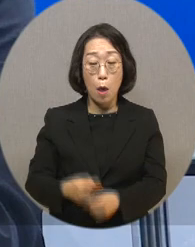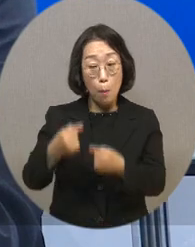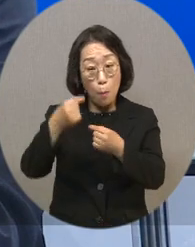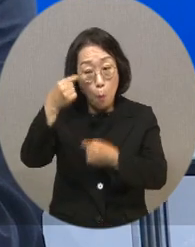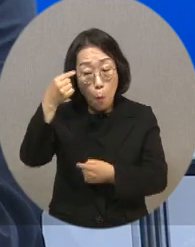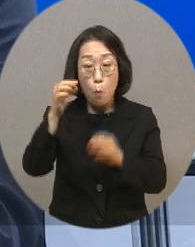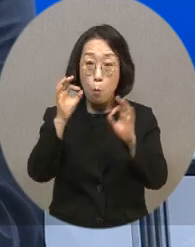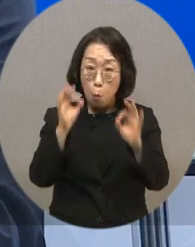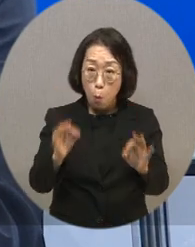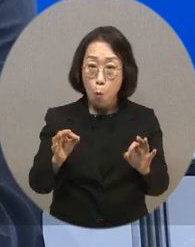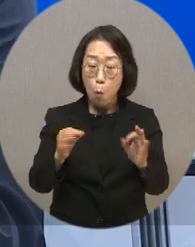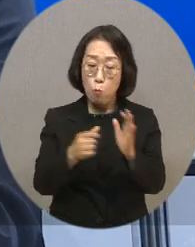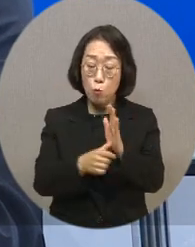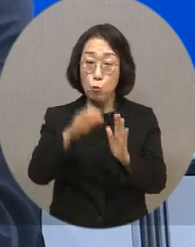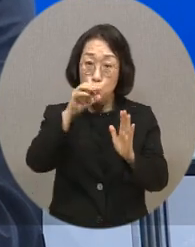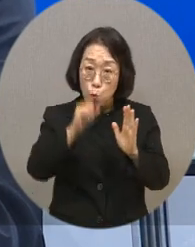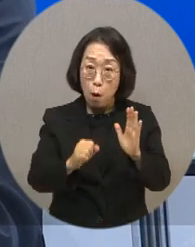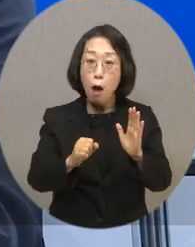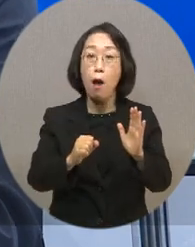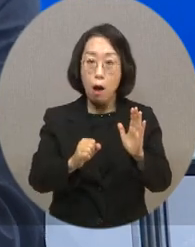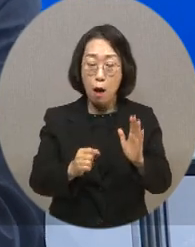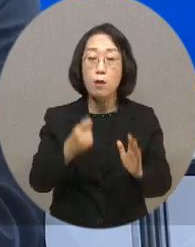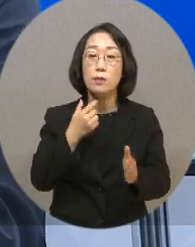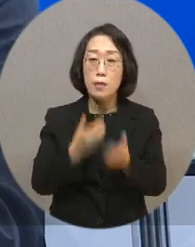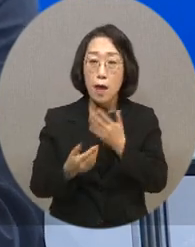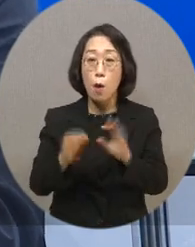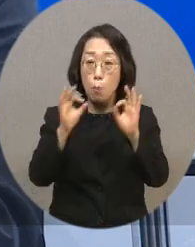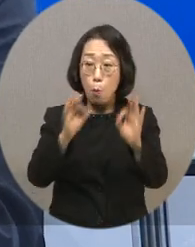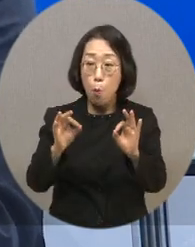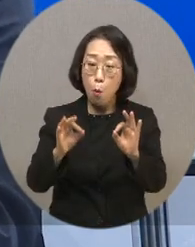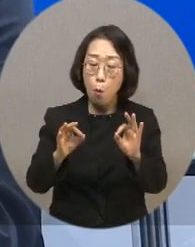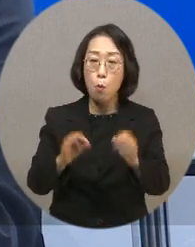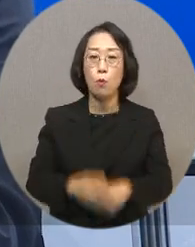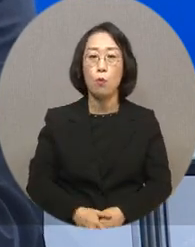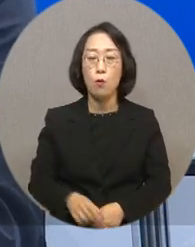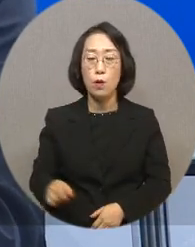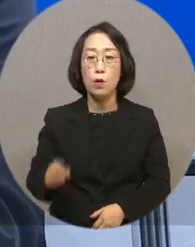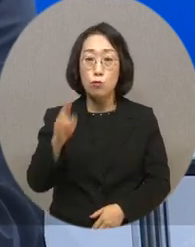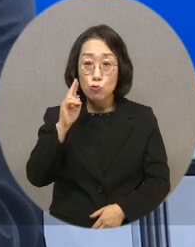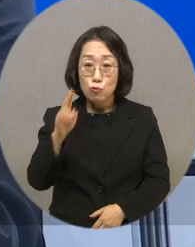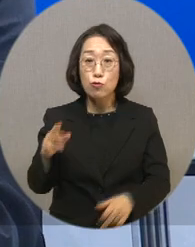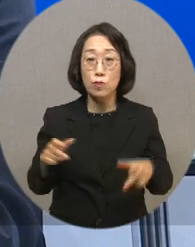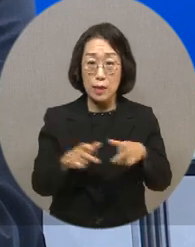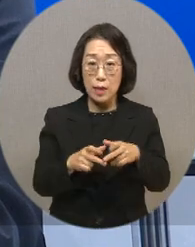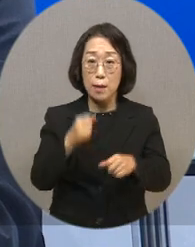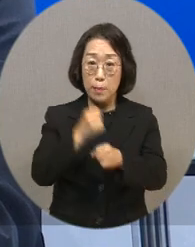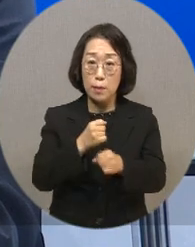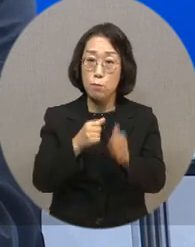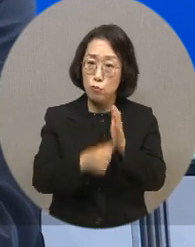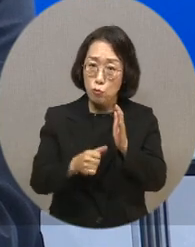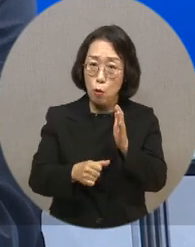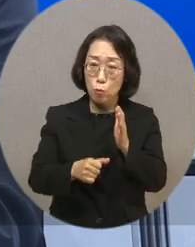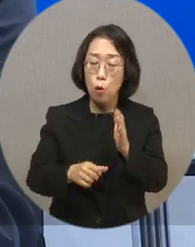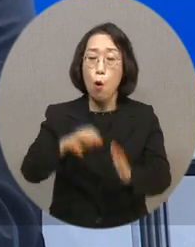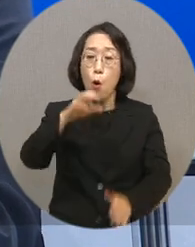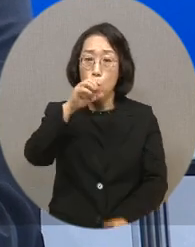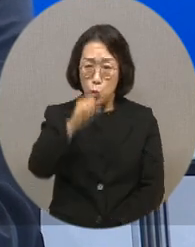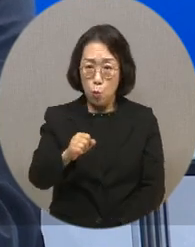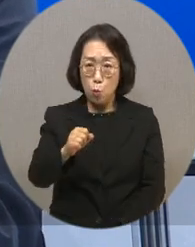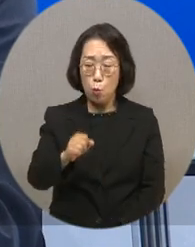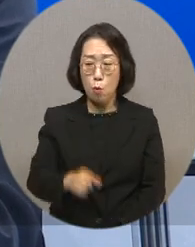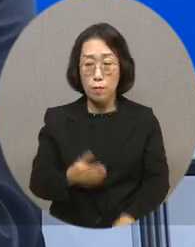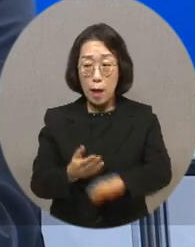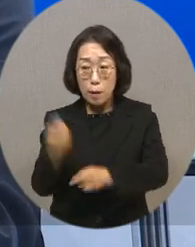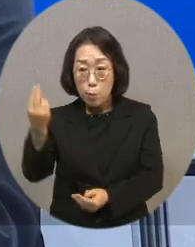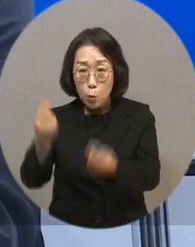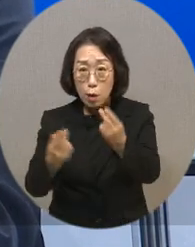품질에 대한 부분들도 체험할 수 있도록 해서 저희 중증장애인 생산품이 결코 뒤지지 않으며 어떤 부분에 있어서는 굉장히